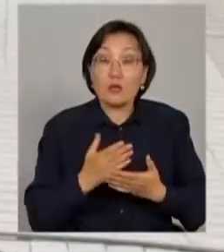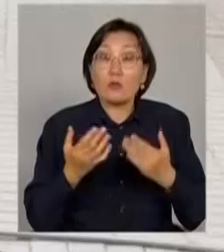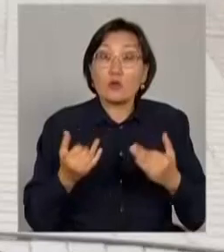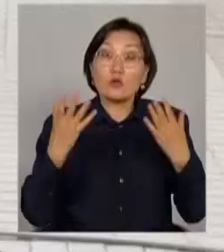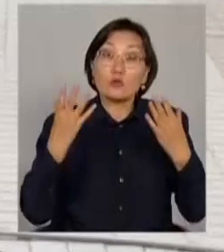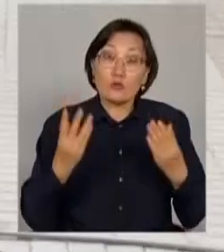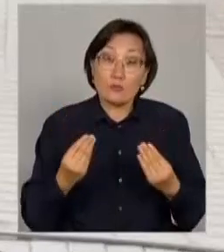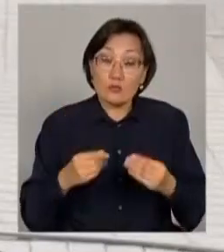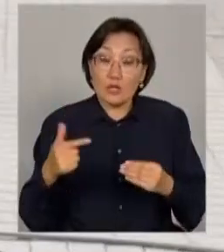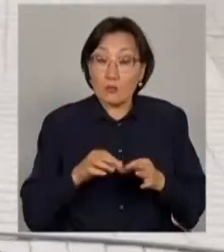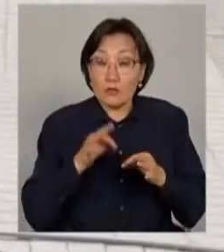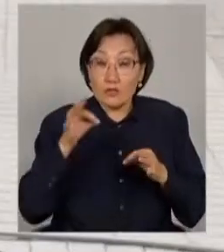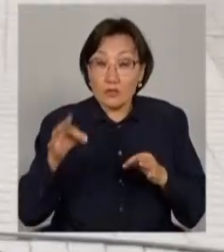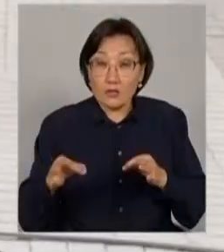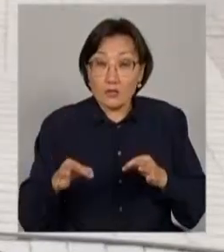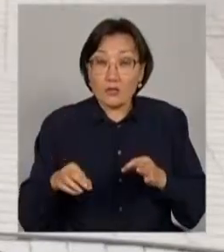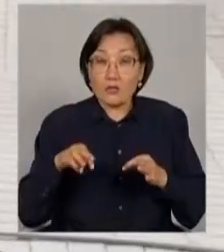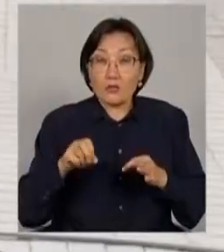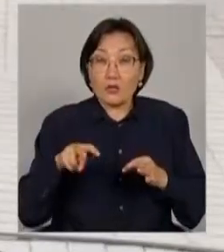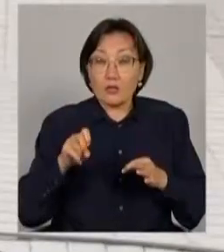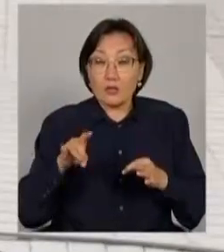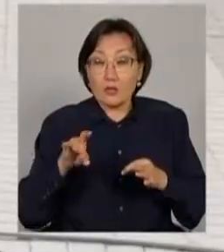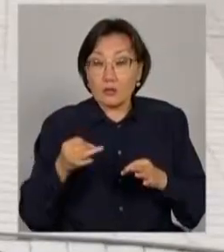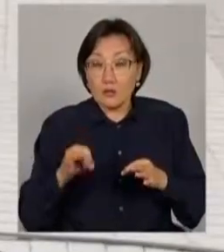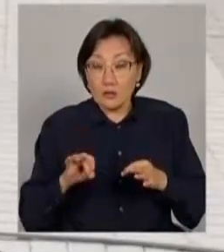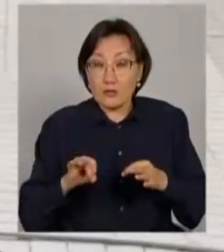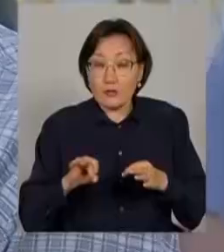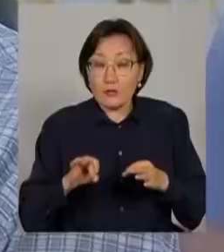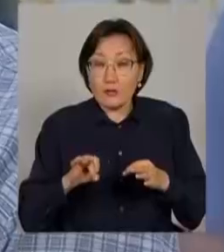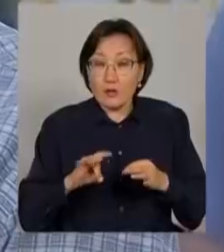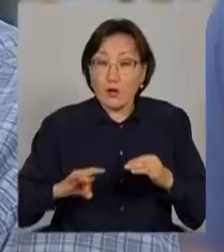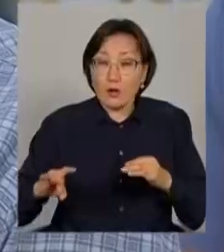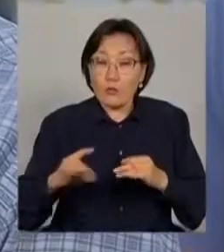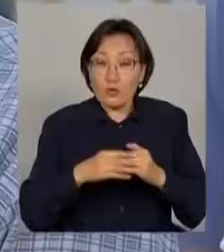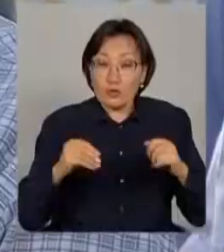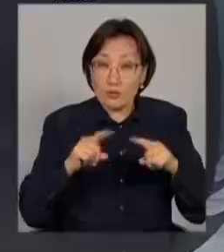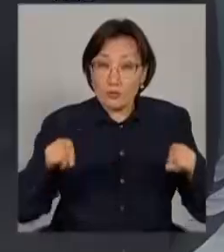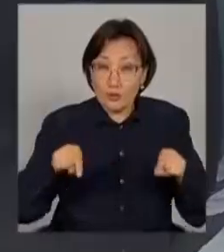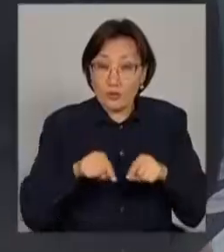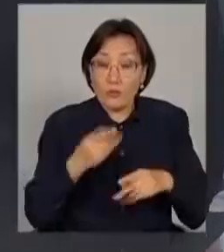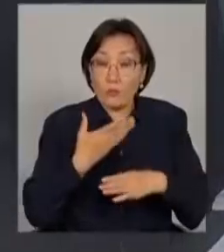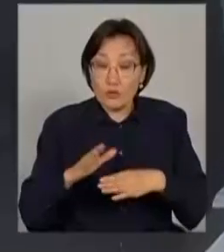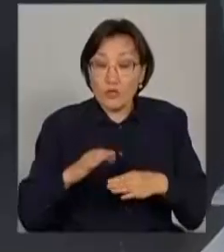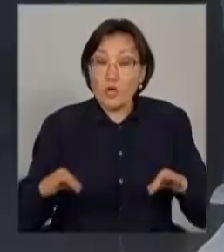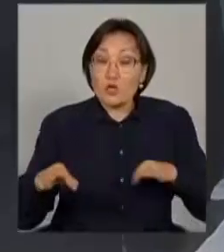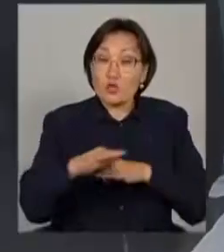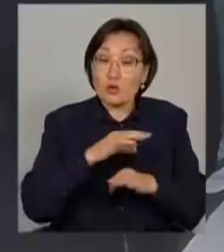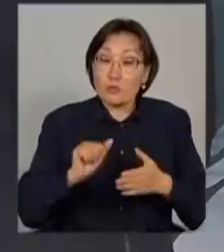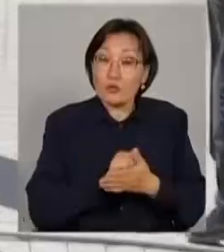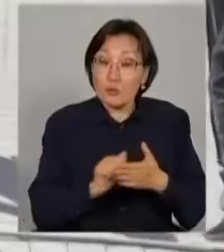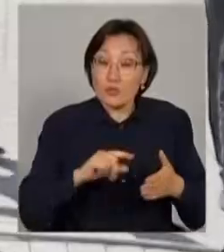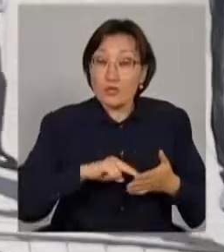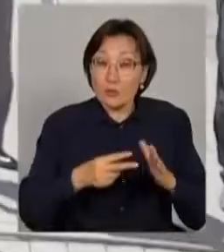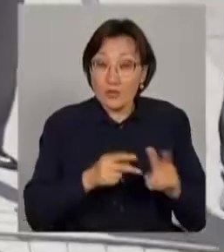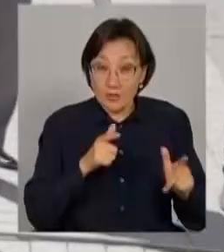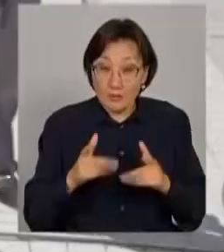бүгінде Атырау облысының Талғайран елді мекенінен жер телімі бөлінген, жобалық жоспары дайындалуда, ұсыныс берілді.